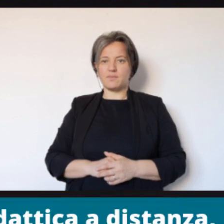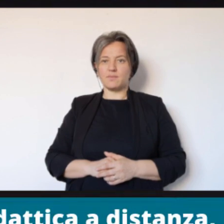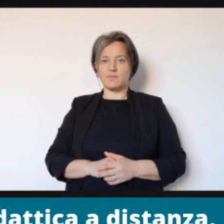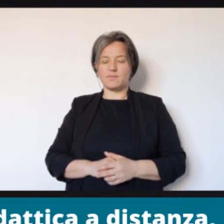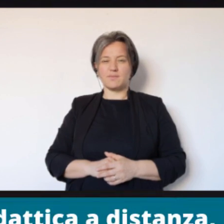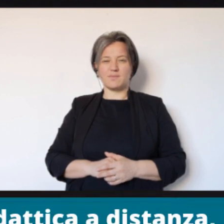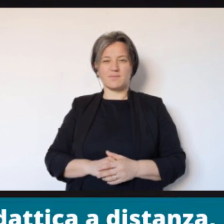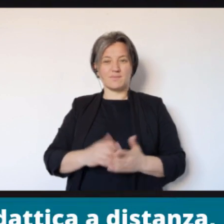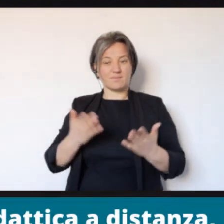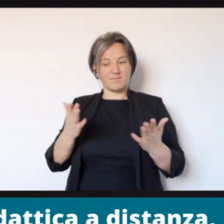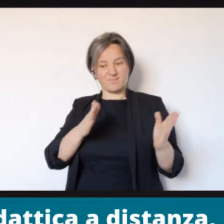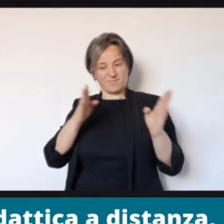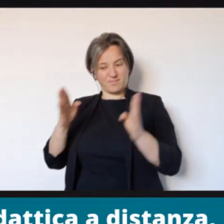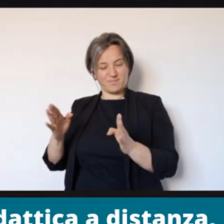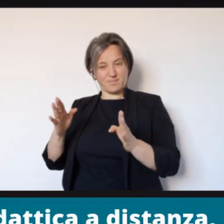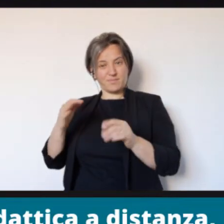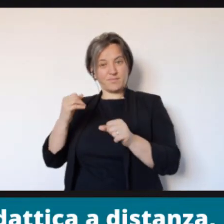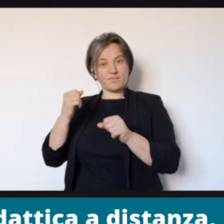Andando